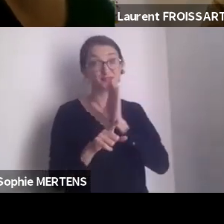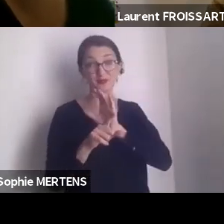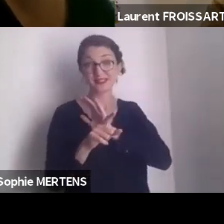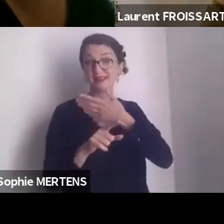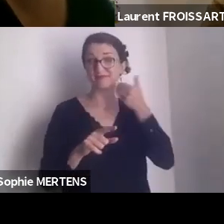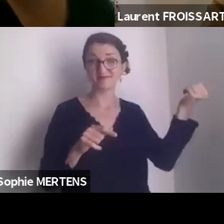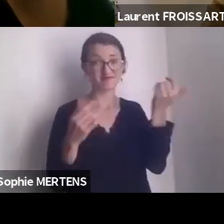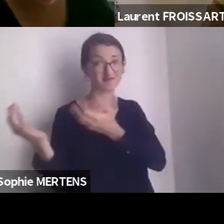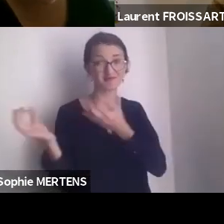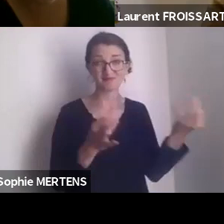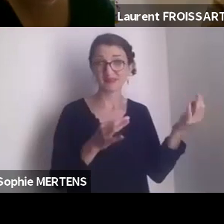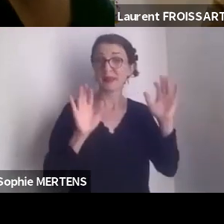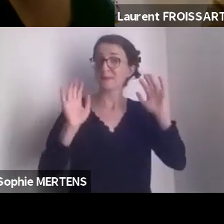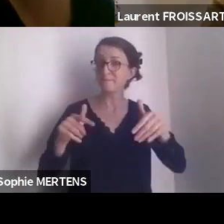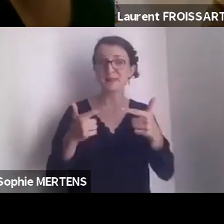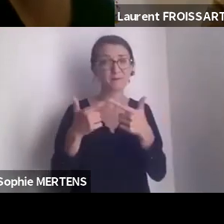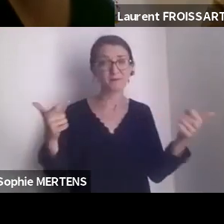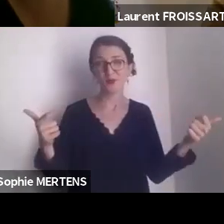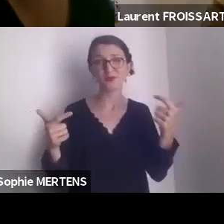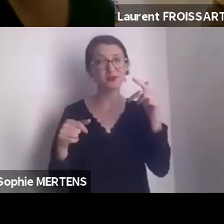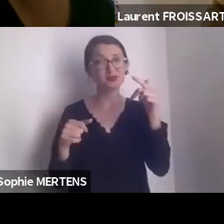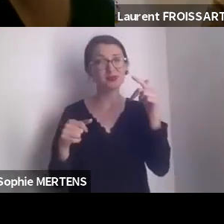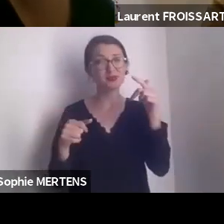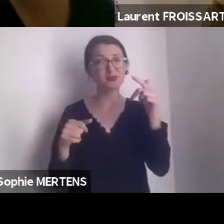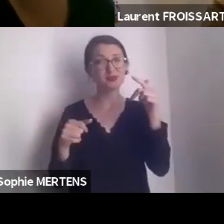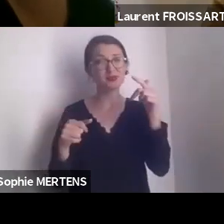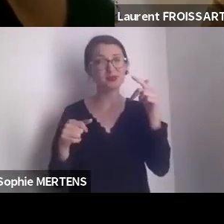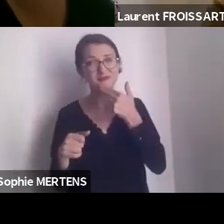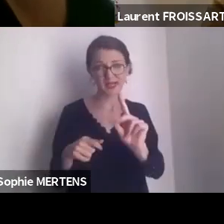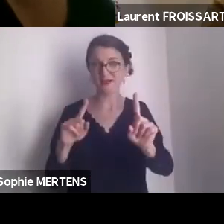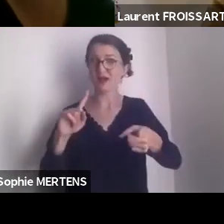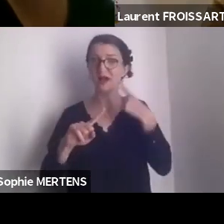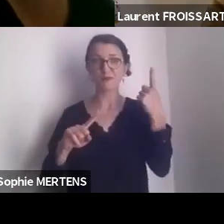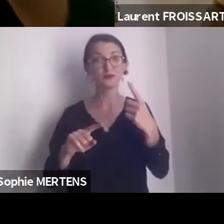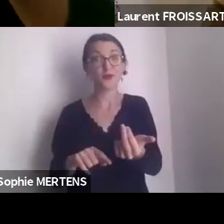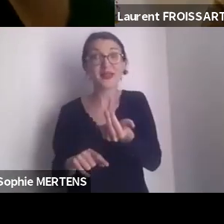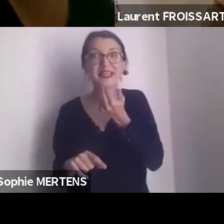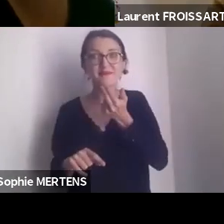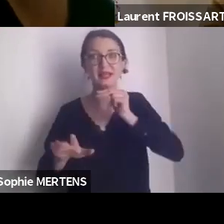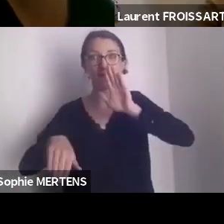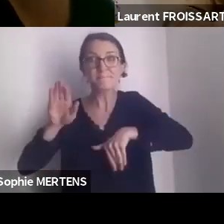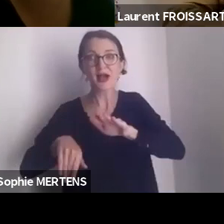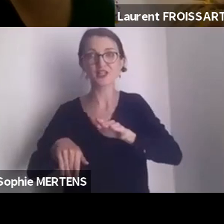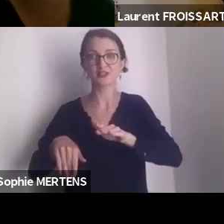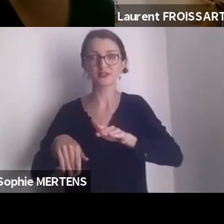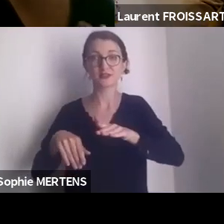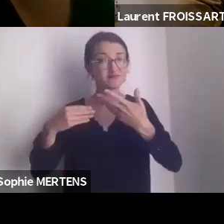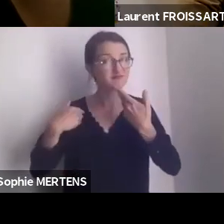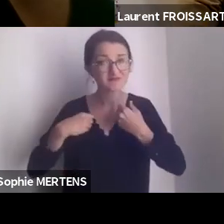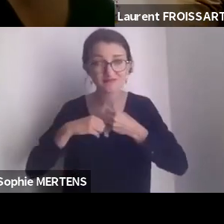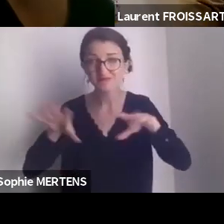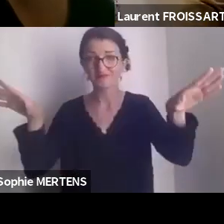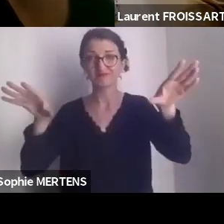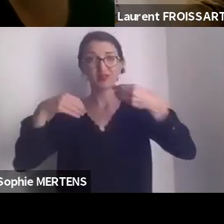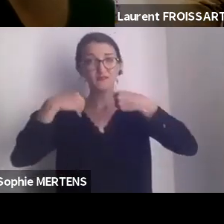mieux sortir un produit minimal qui fonctionne et qui sort vite plutôt que d'attendre d'avoir la perfection. Et ça, c'est vraiment un trait, je